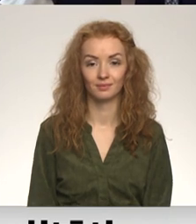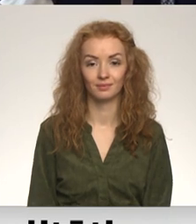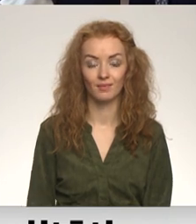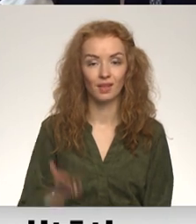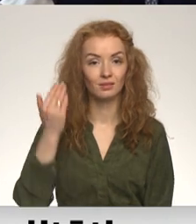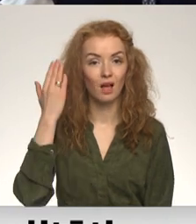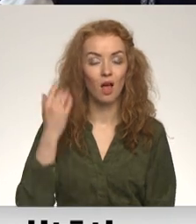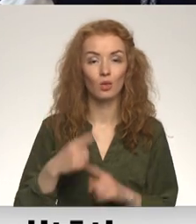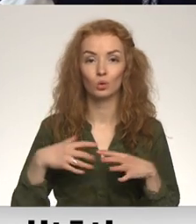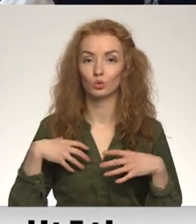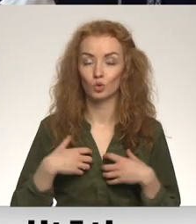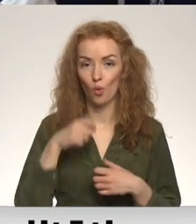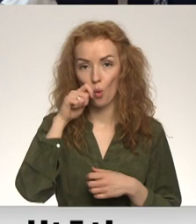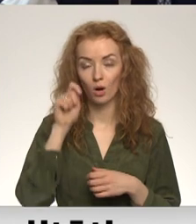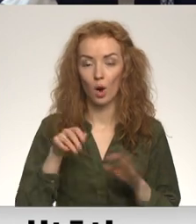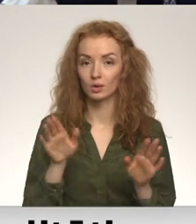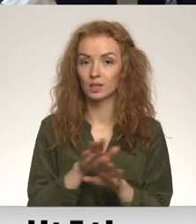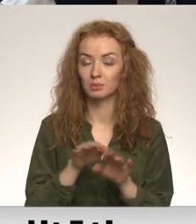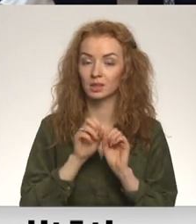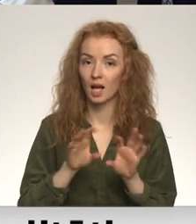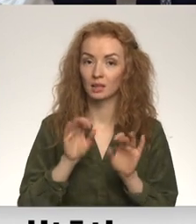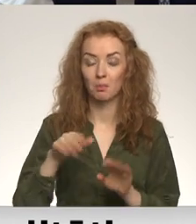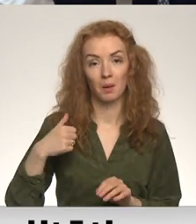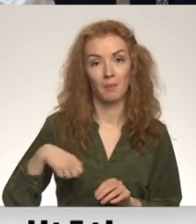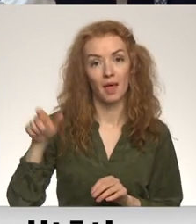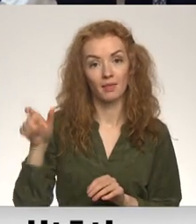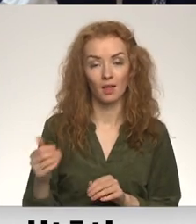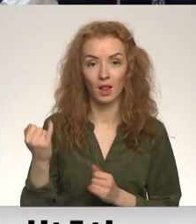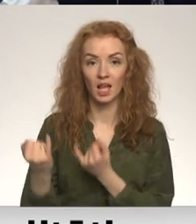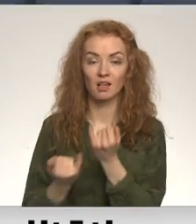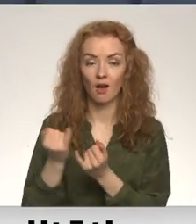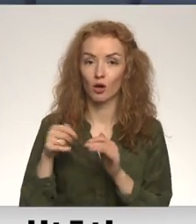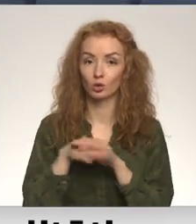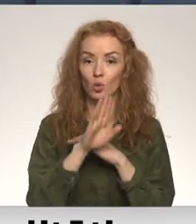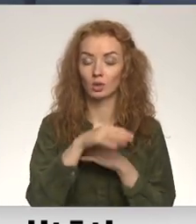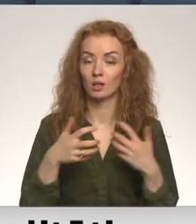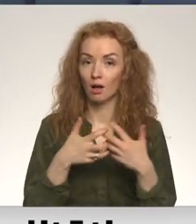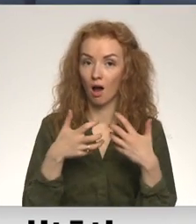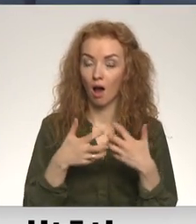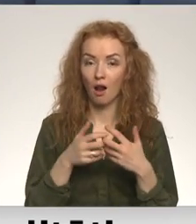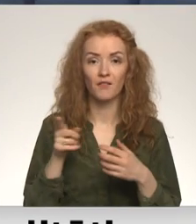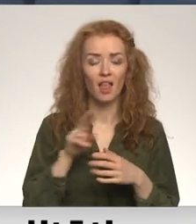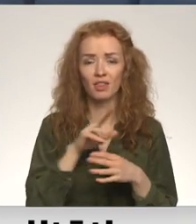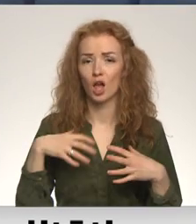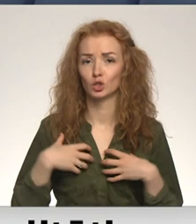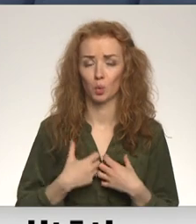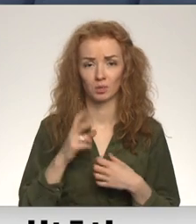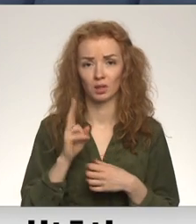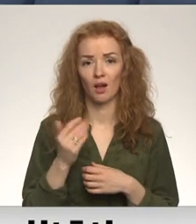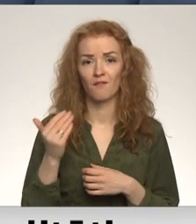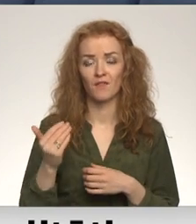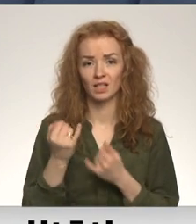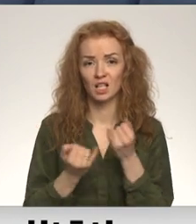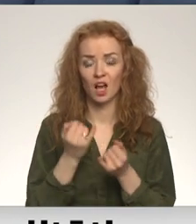Sena un skumja ukraiņu dziesma stāsta par meiteni, kuras līgavainis dosies karā. Viņa skumst nevis par to, ka mīļotajam